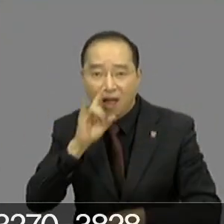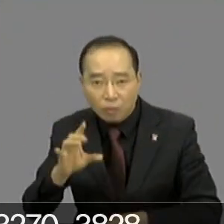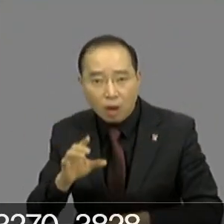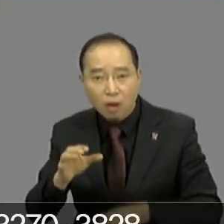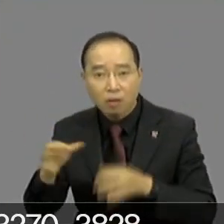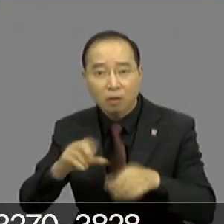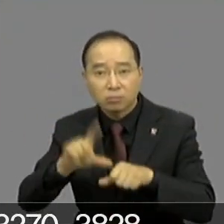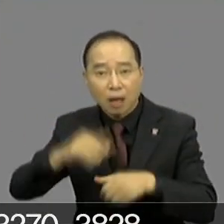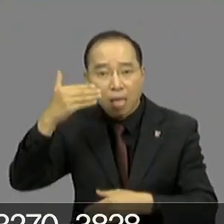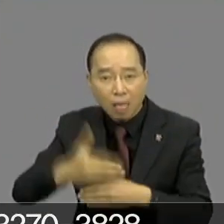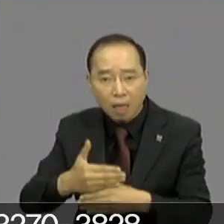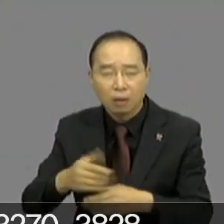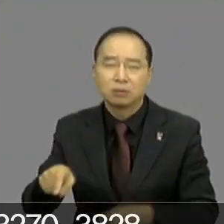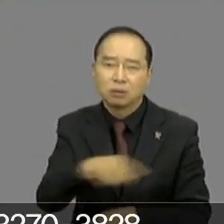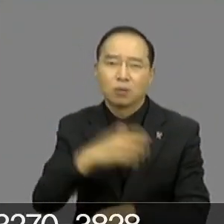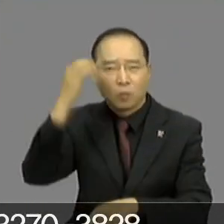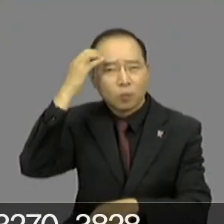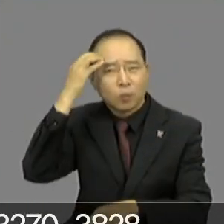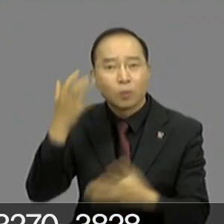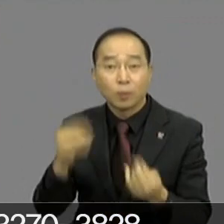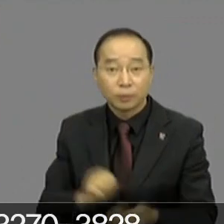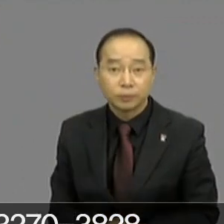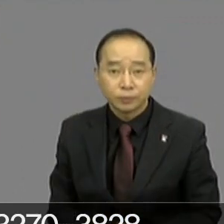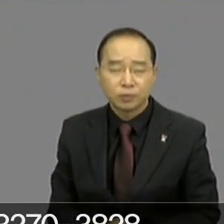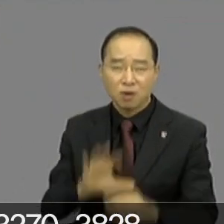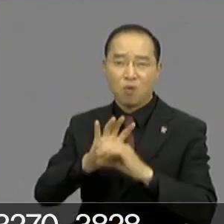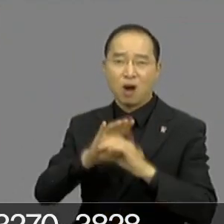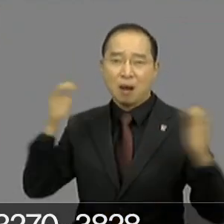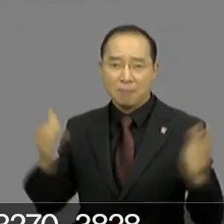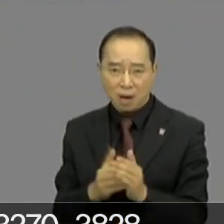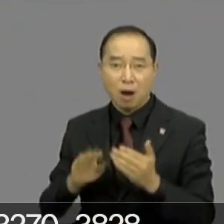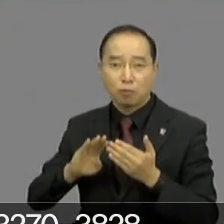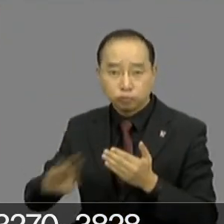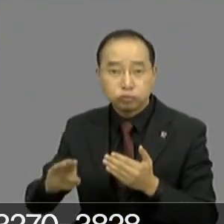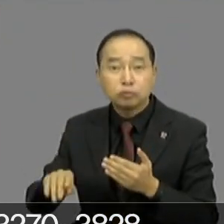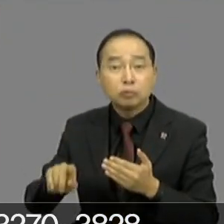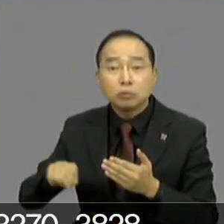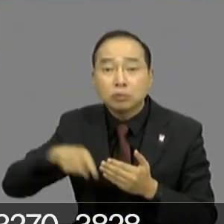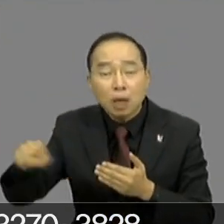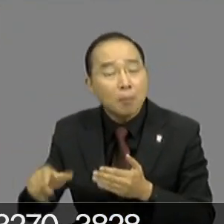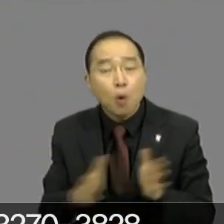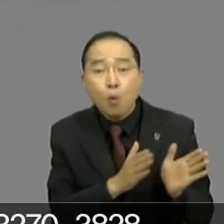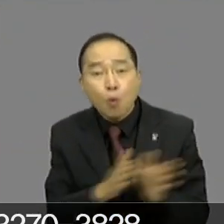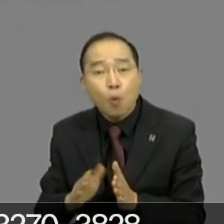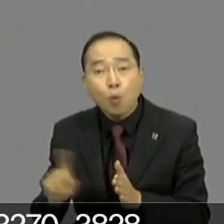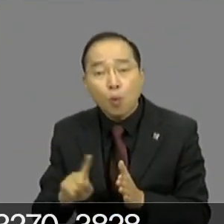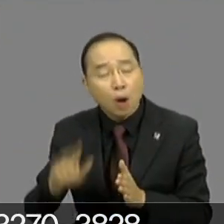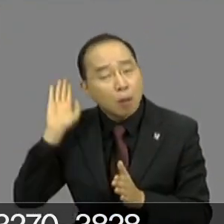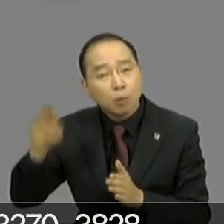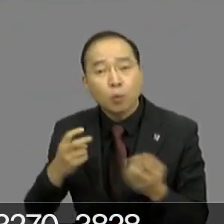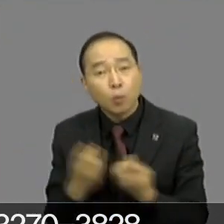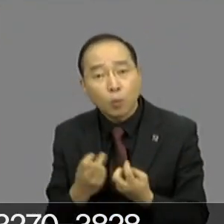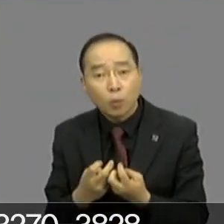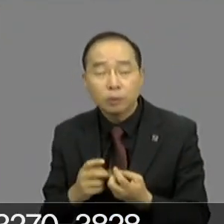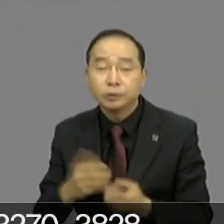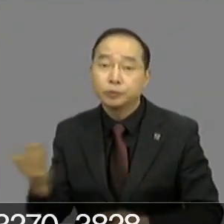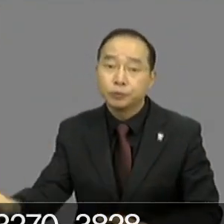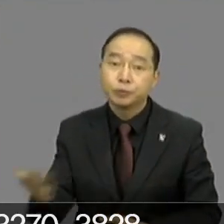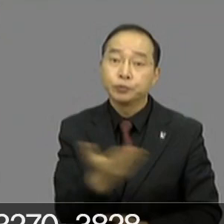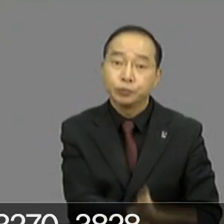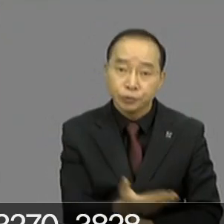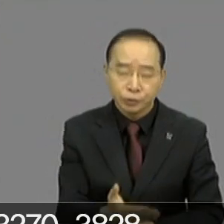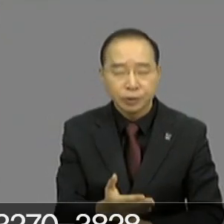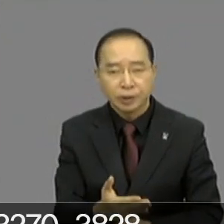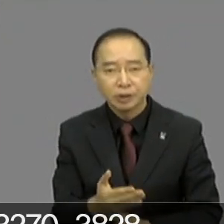많이 보통 을 받고 계신데요 포스터 크로나 시대 어떻게 준비하고 지원되지 마련해 나갈 지 또 후 님들의